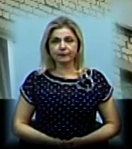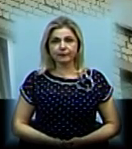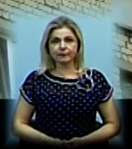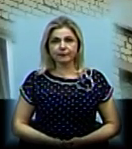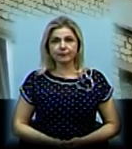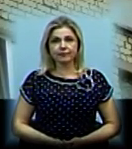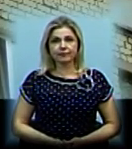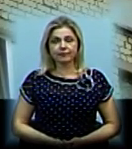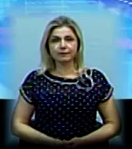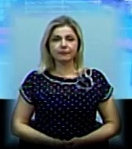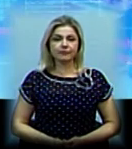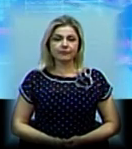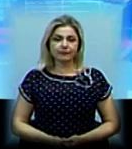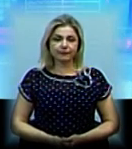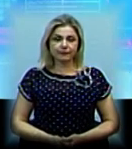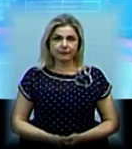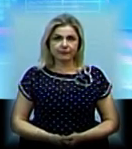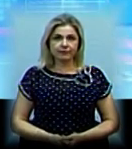новини Миколаївщини.